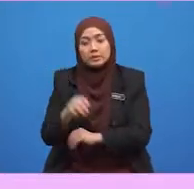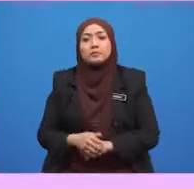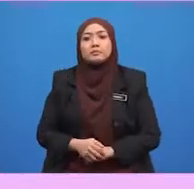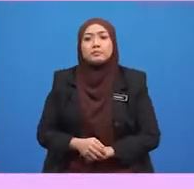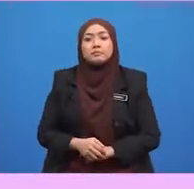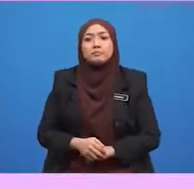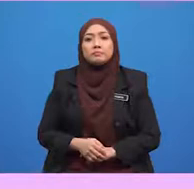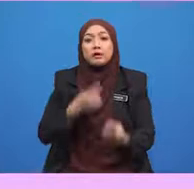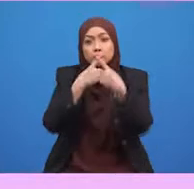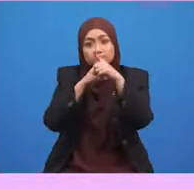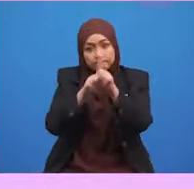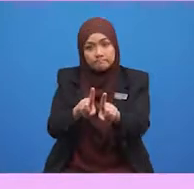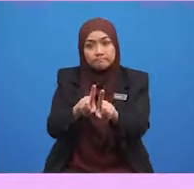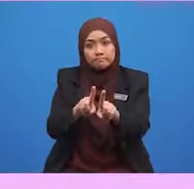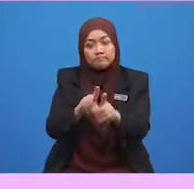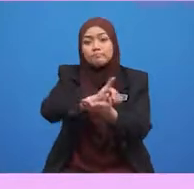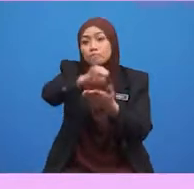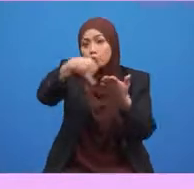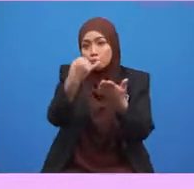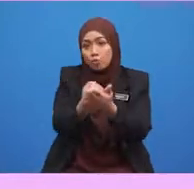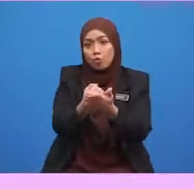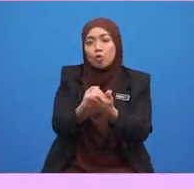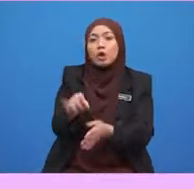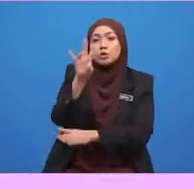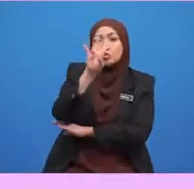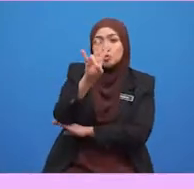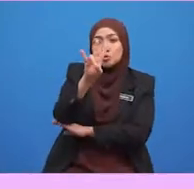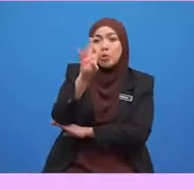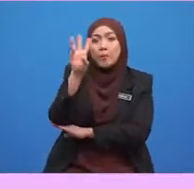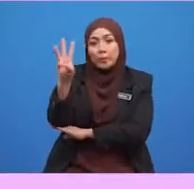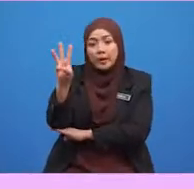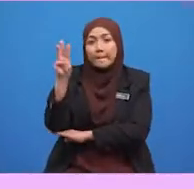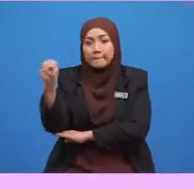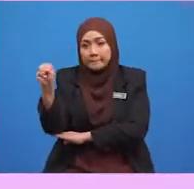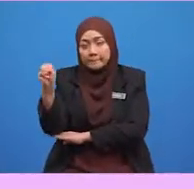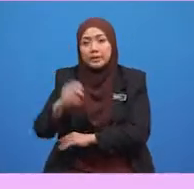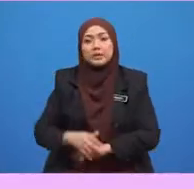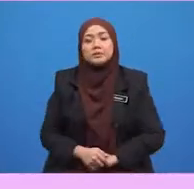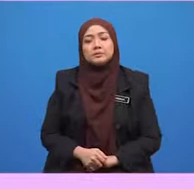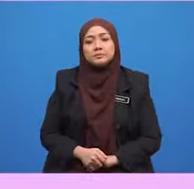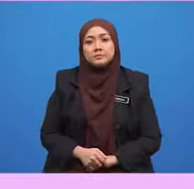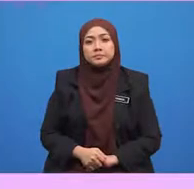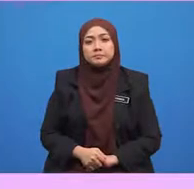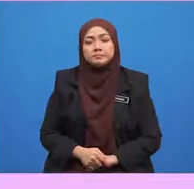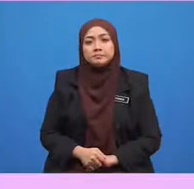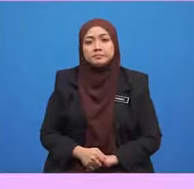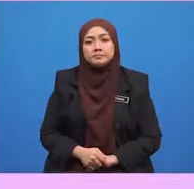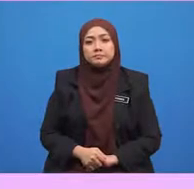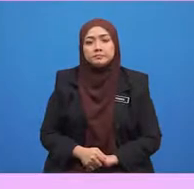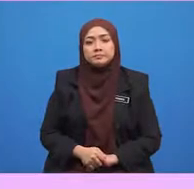Maka jumlah perimeter ialah 76 meter. Baiklah